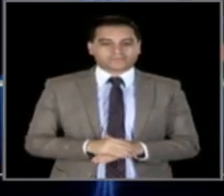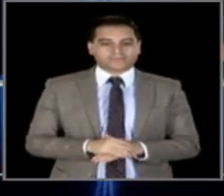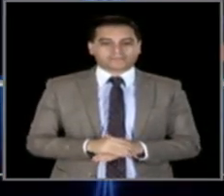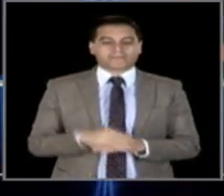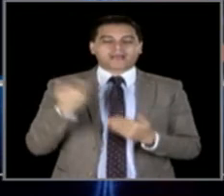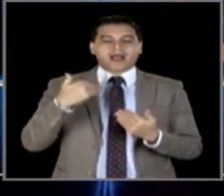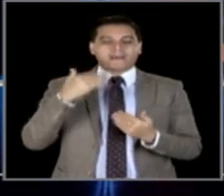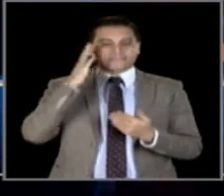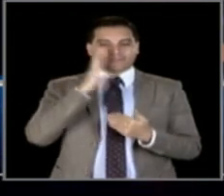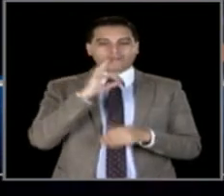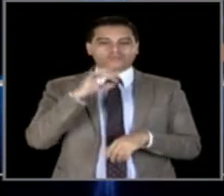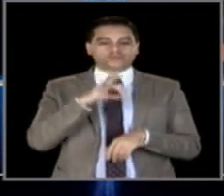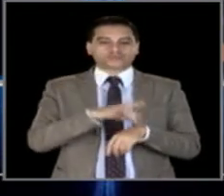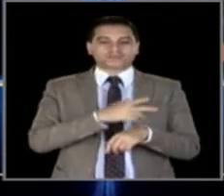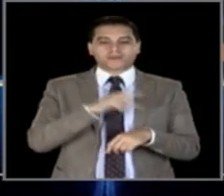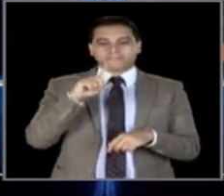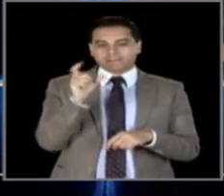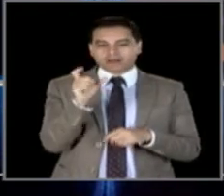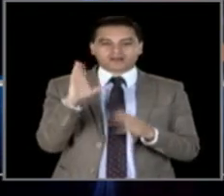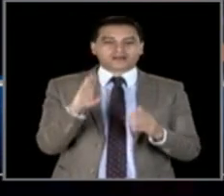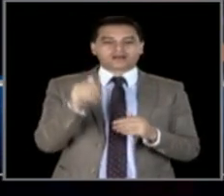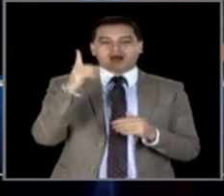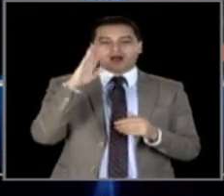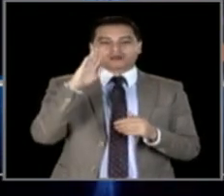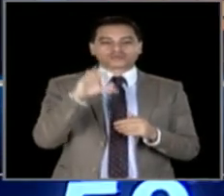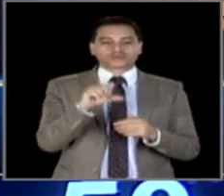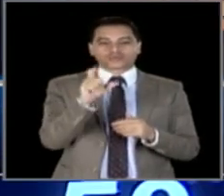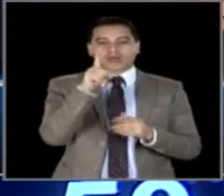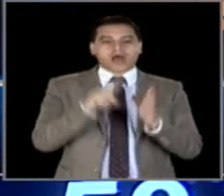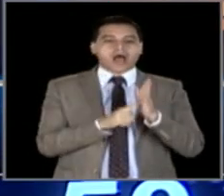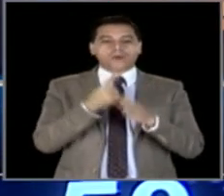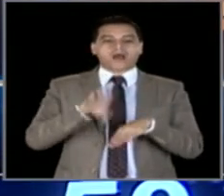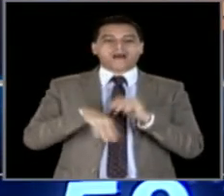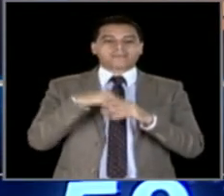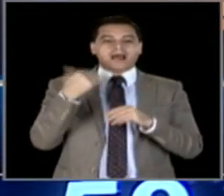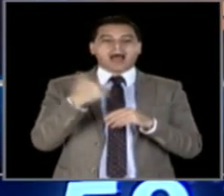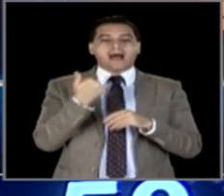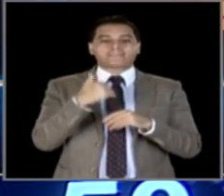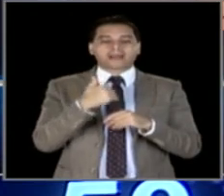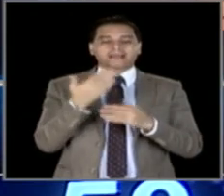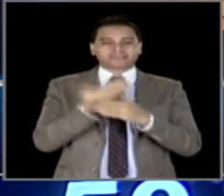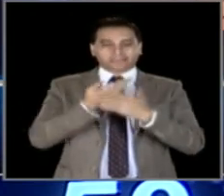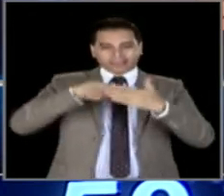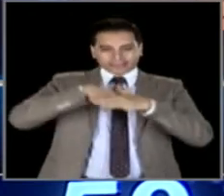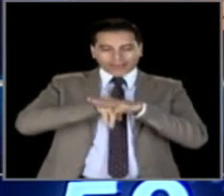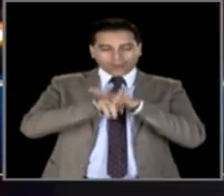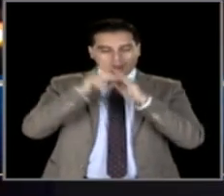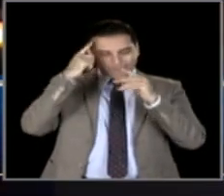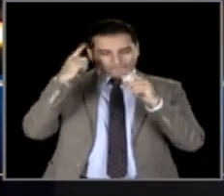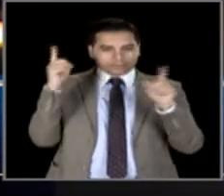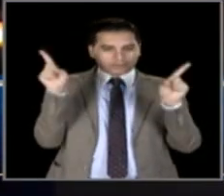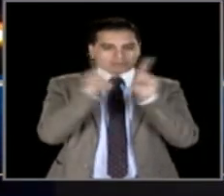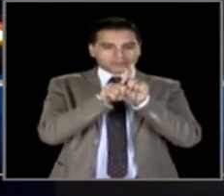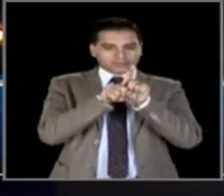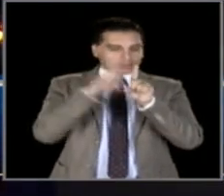أجرى الجراح بن كارسن أول عملية ناجحة لفصل توأم ملتصق في الجزء الخلفي من